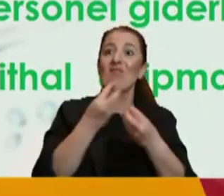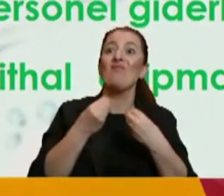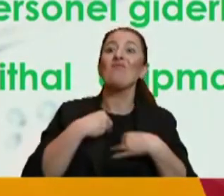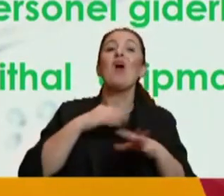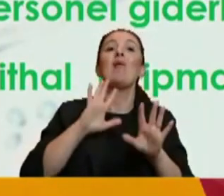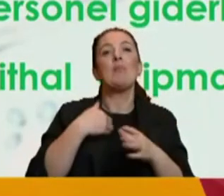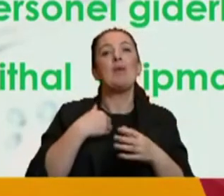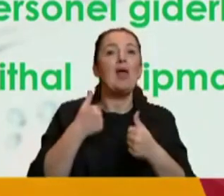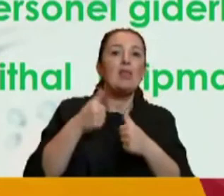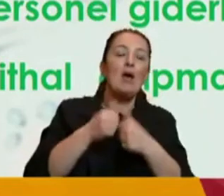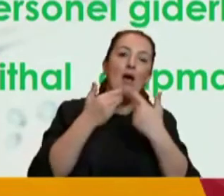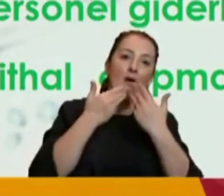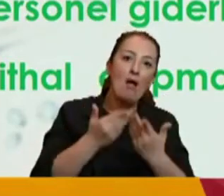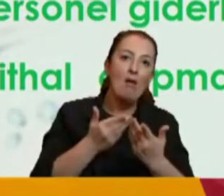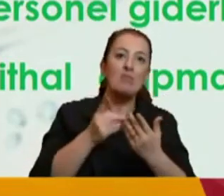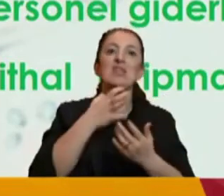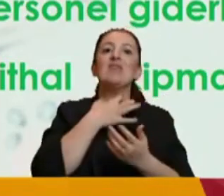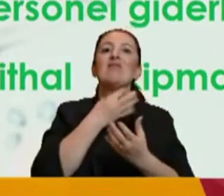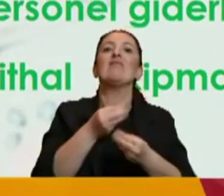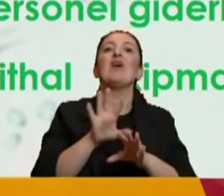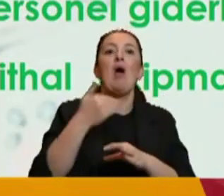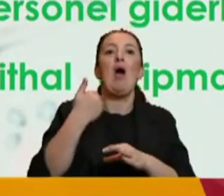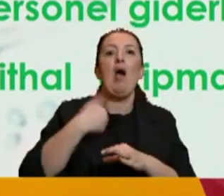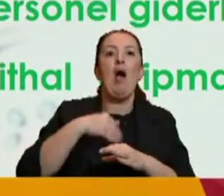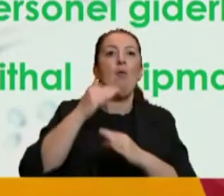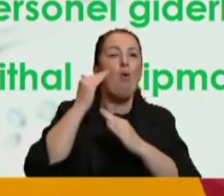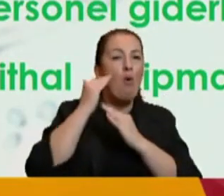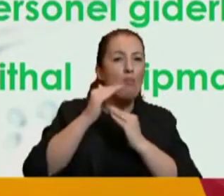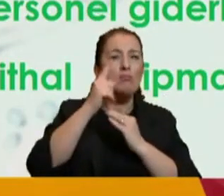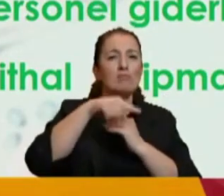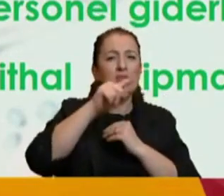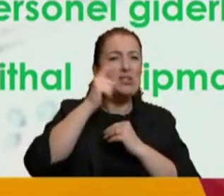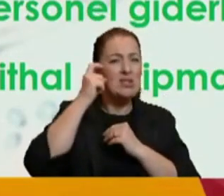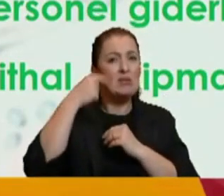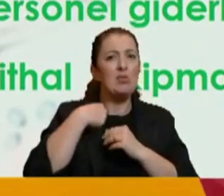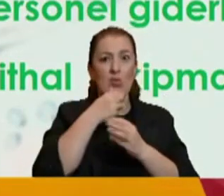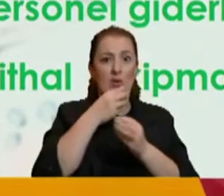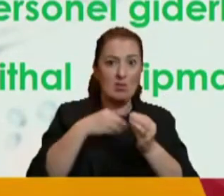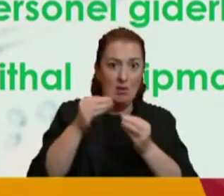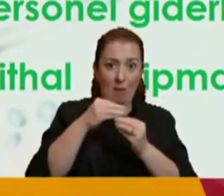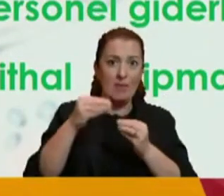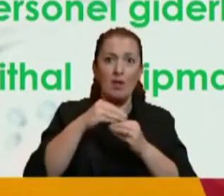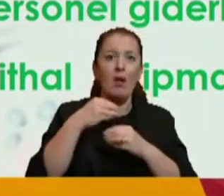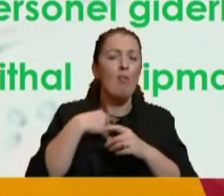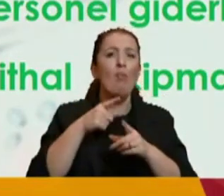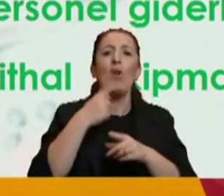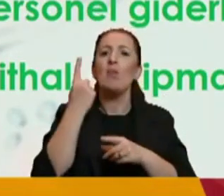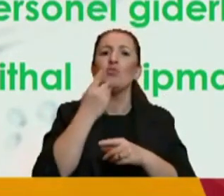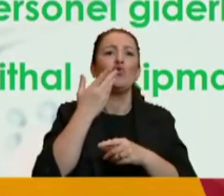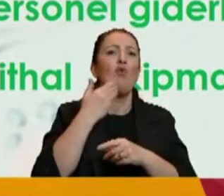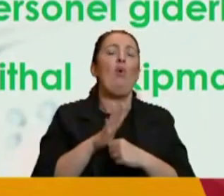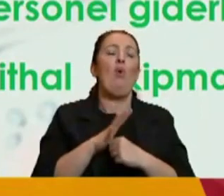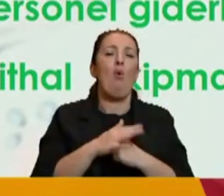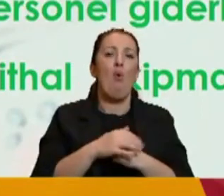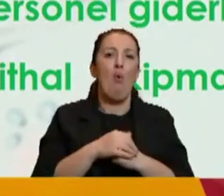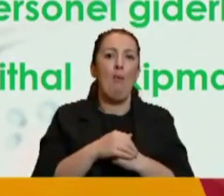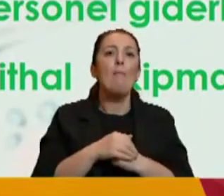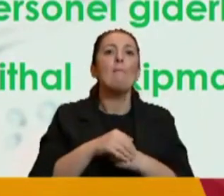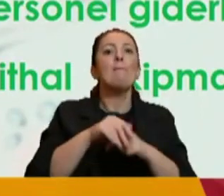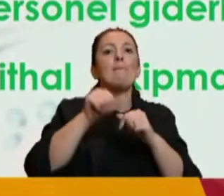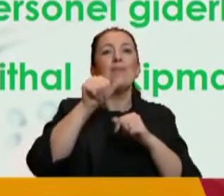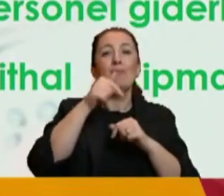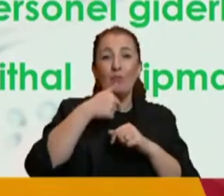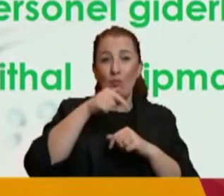yani kamuoyu da zannediyor ki bir sürekli suya zam yapıyoruz Yok böyle bir şey yani bunu